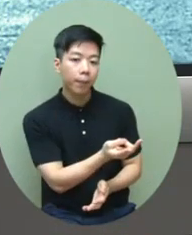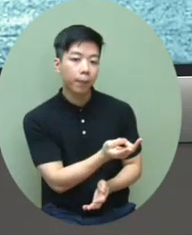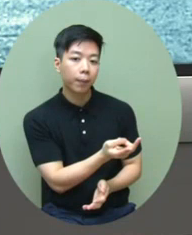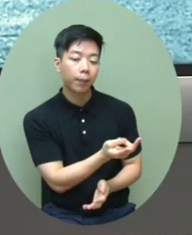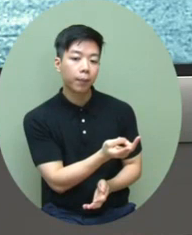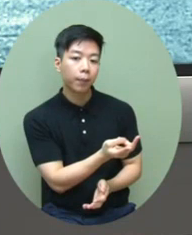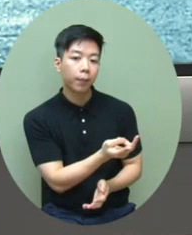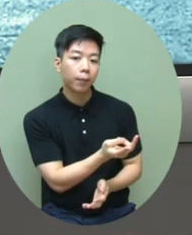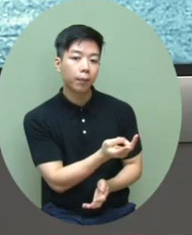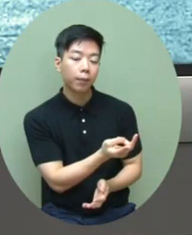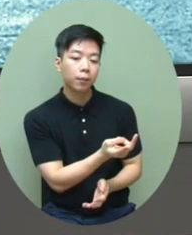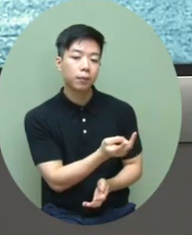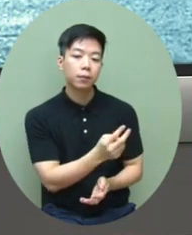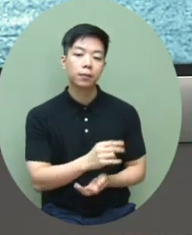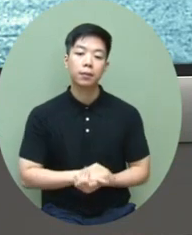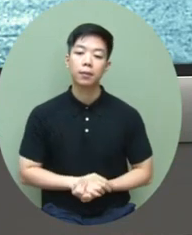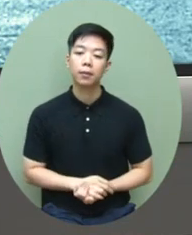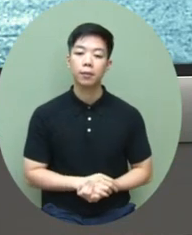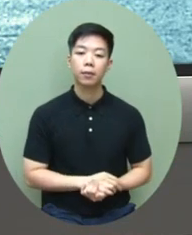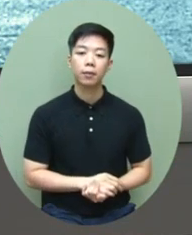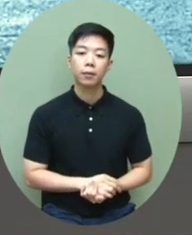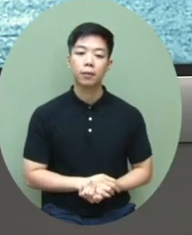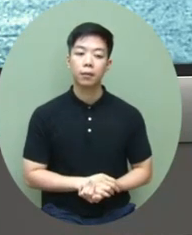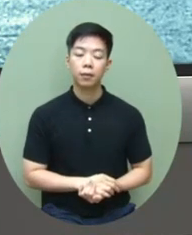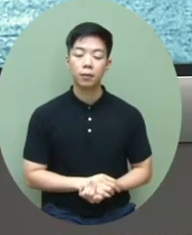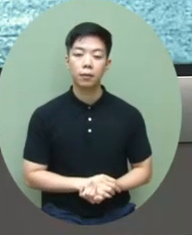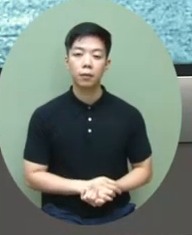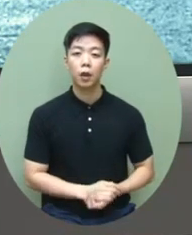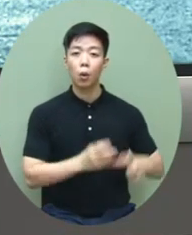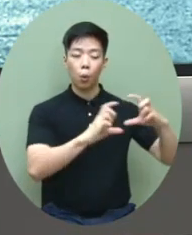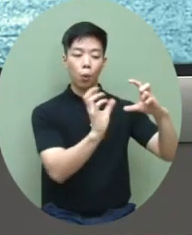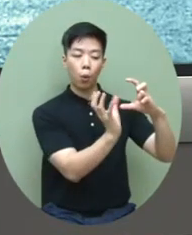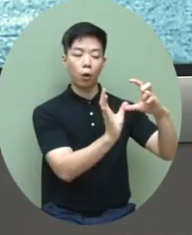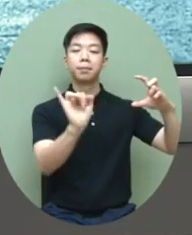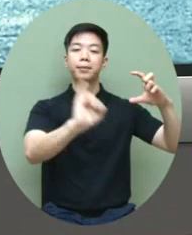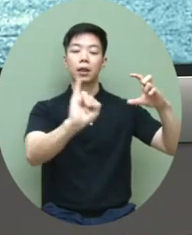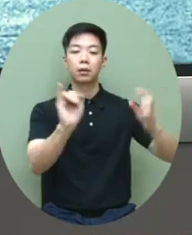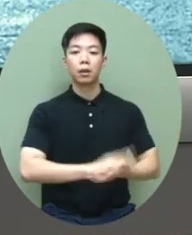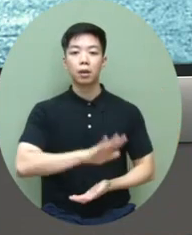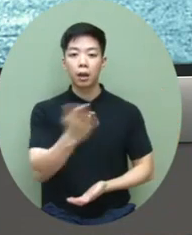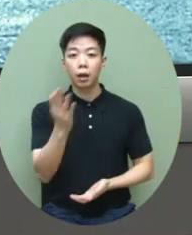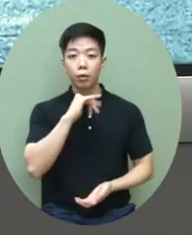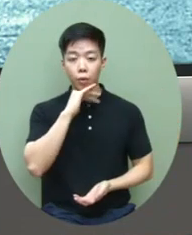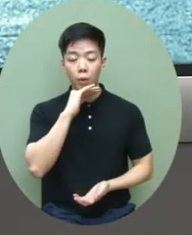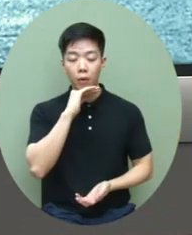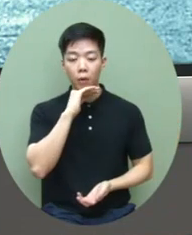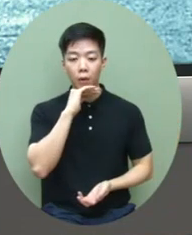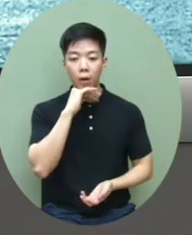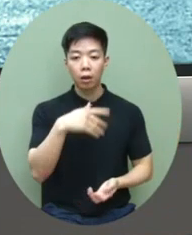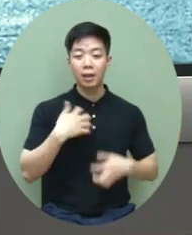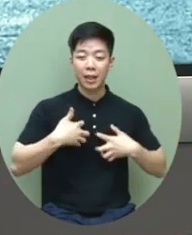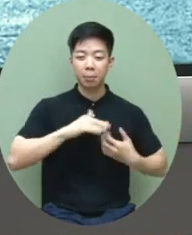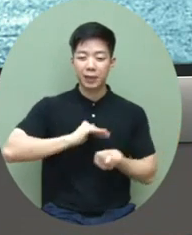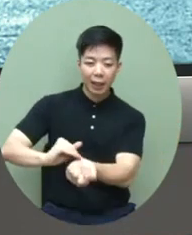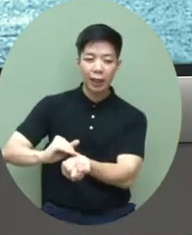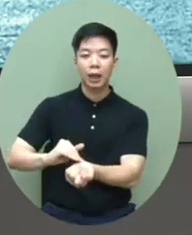俾有皇馬嘅即係公眾人士嘅。但如果你睇醫生嚇，唔理你係好急症要去急症室嚇，定